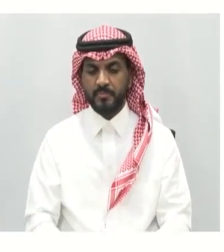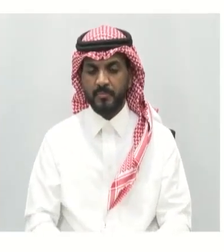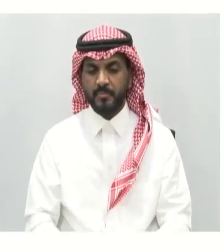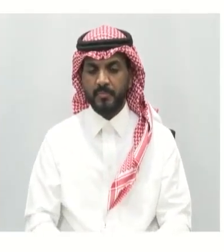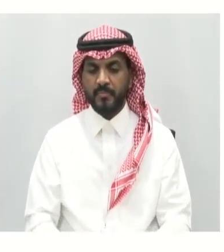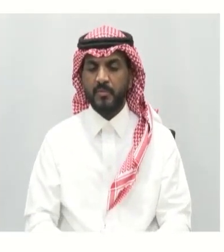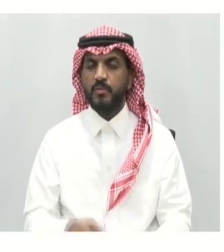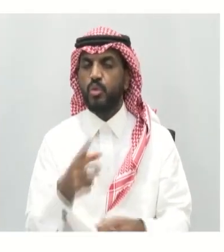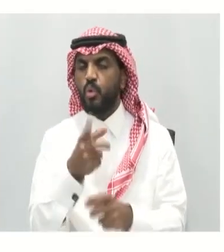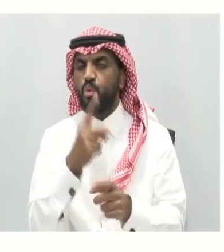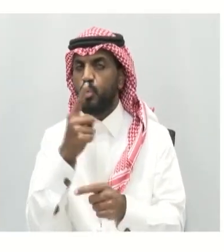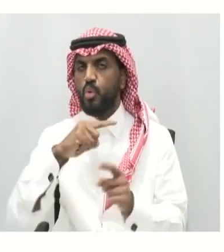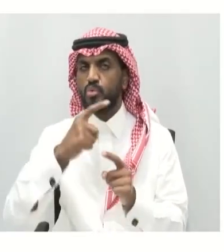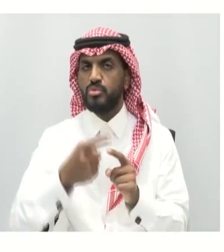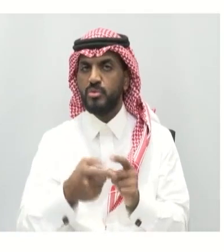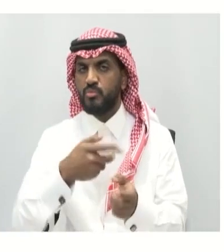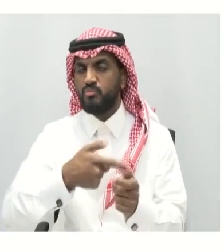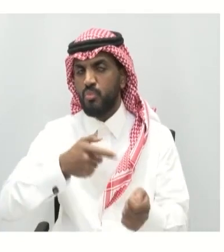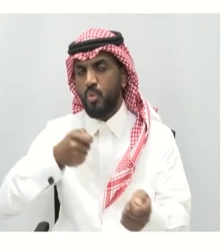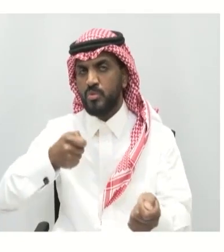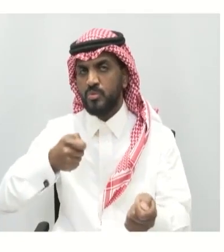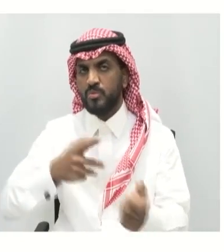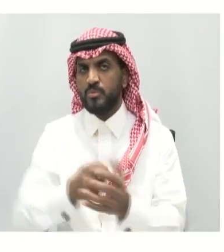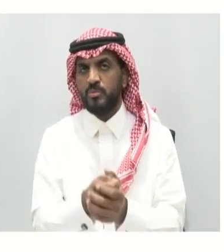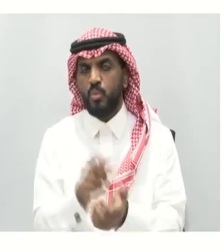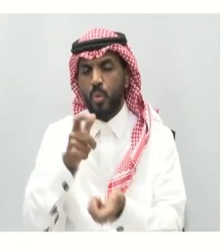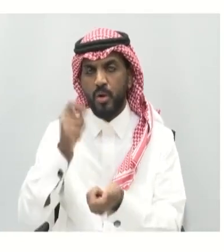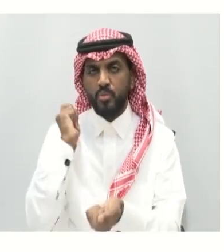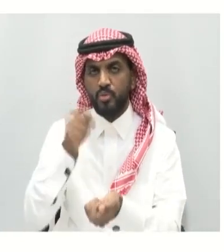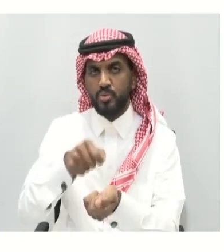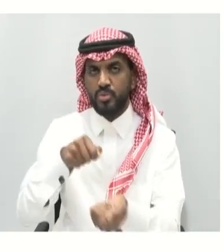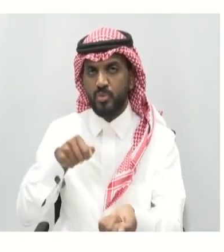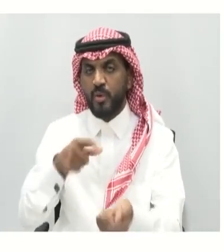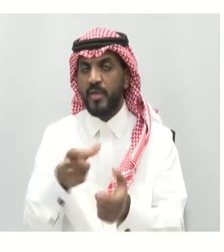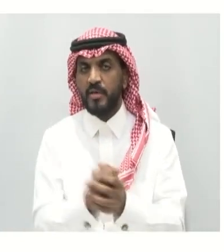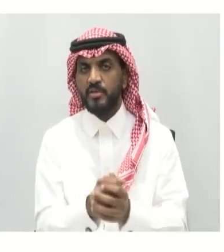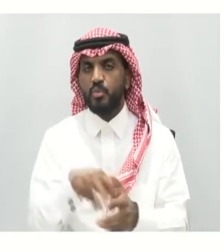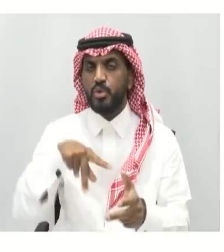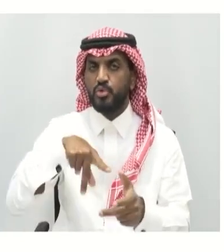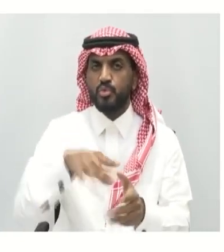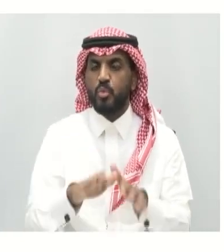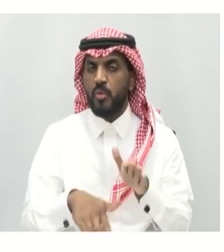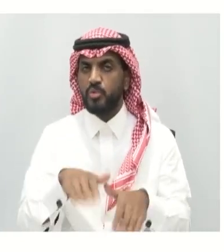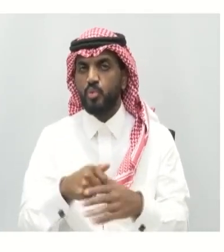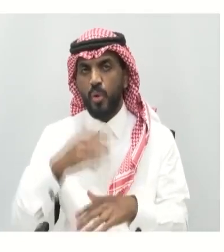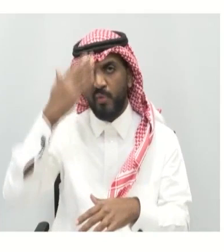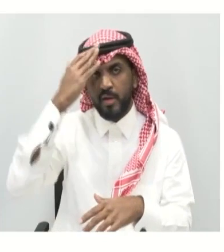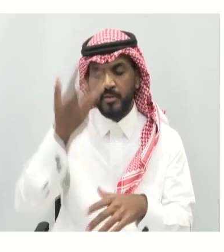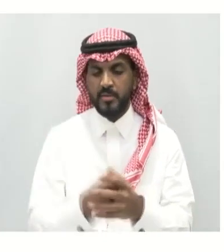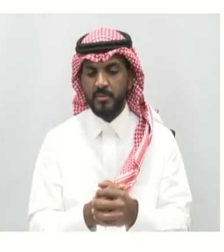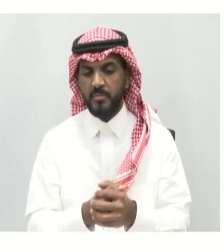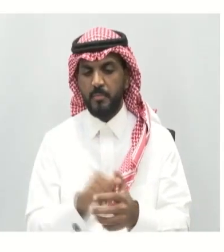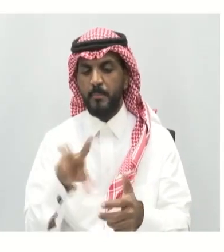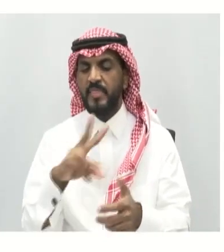هذا القوس وهذا يده وهذا جسمه ورجوله وهذا راسه فهو